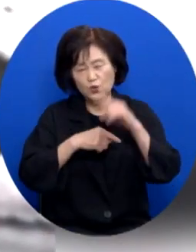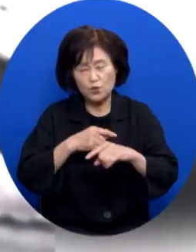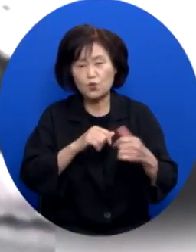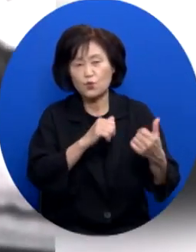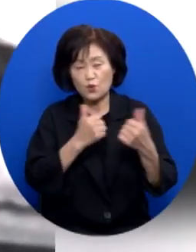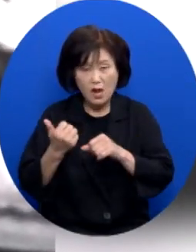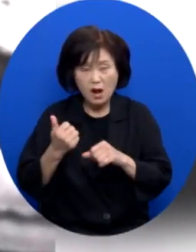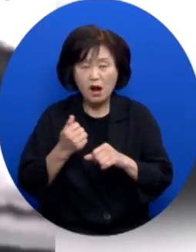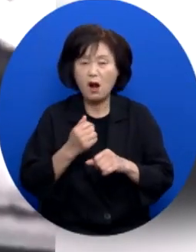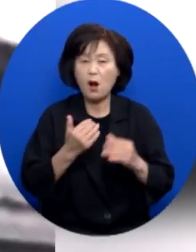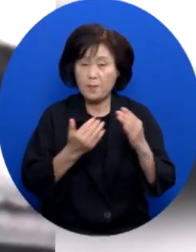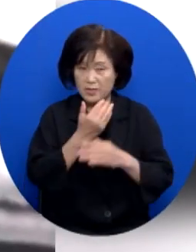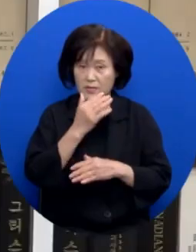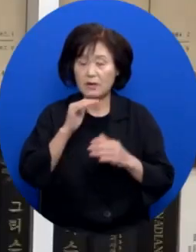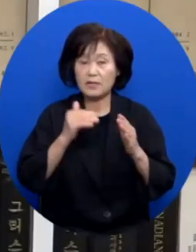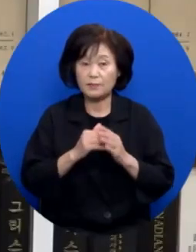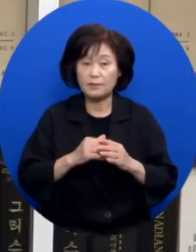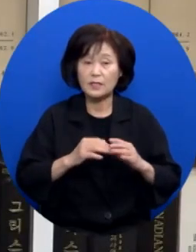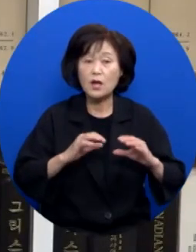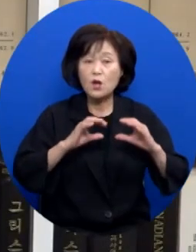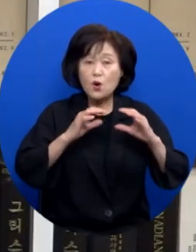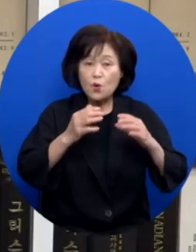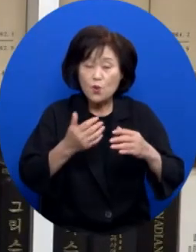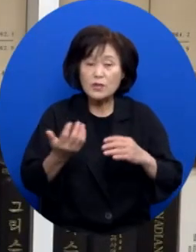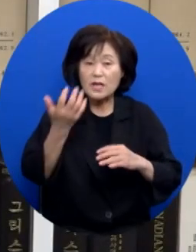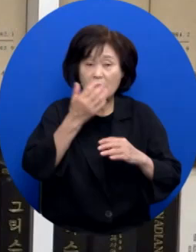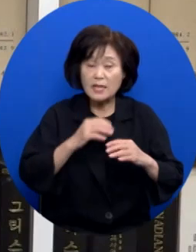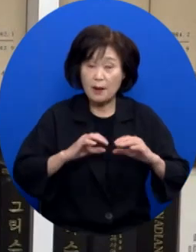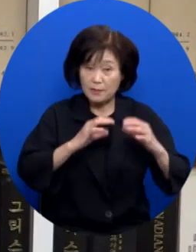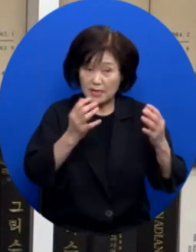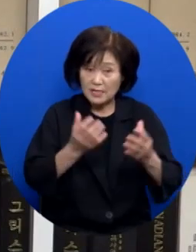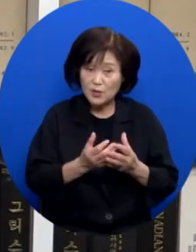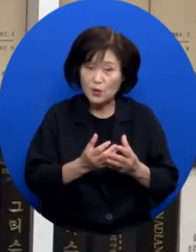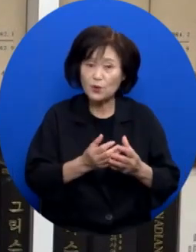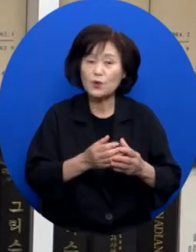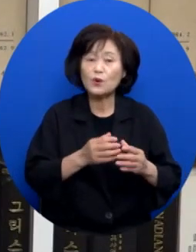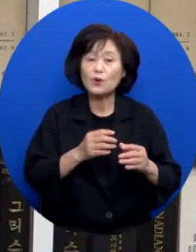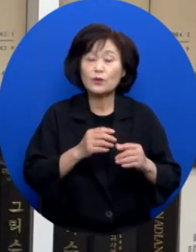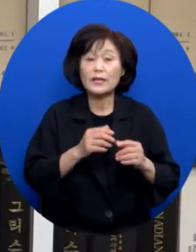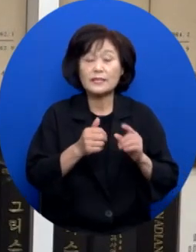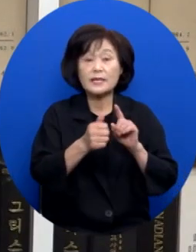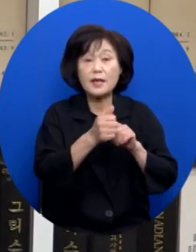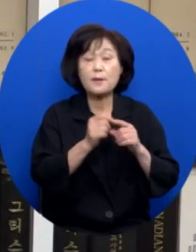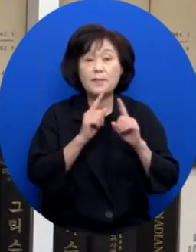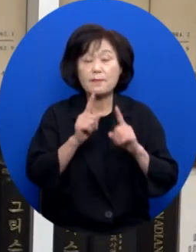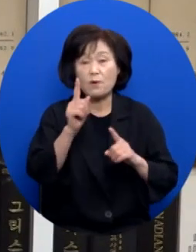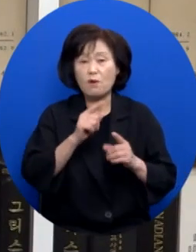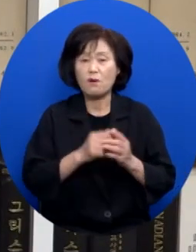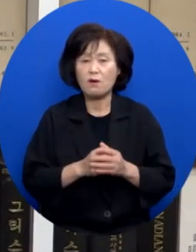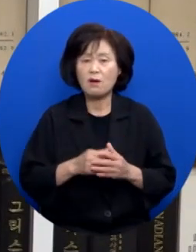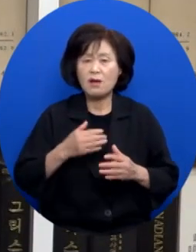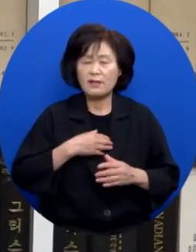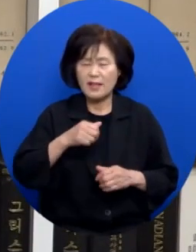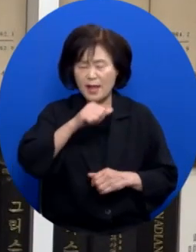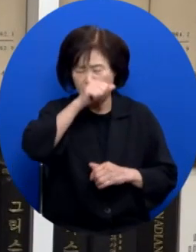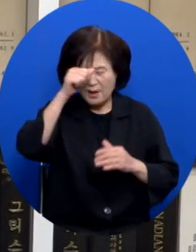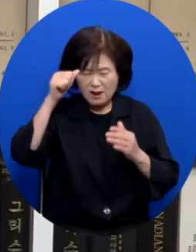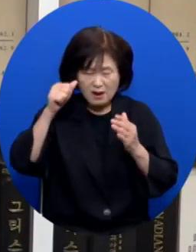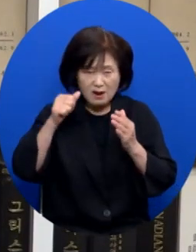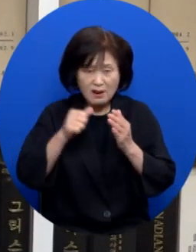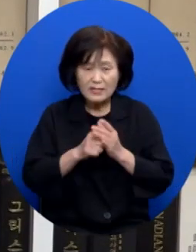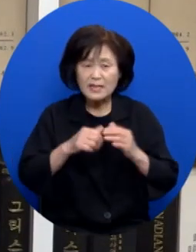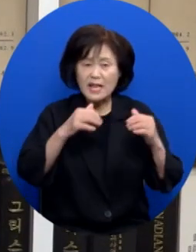발생했습니다 국제 난민기구 도날드 킹슬 이런 얘기를 했어요 내생애의 전 경험